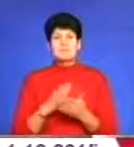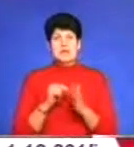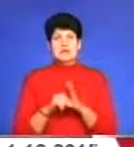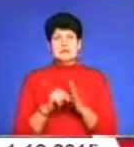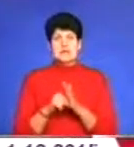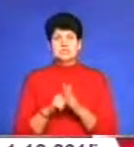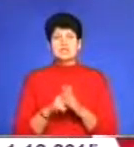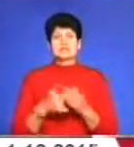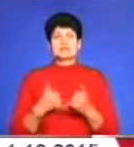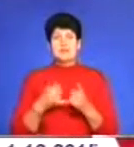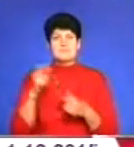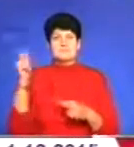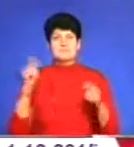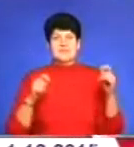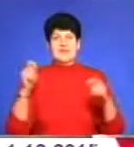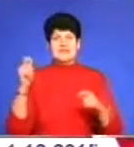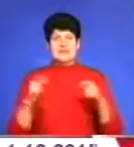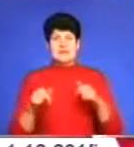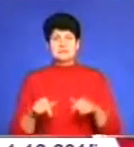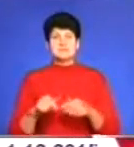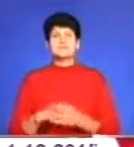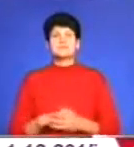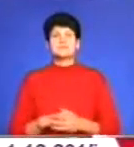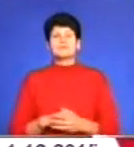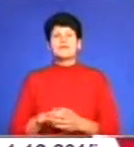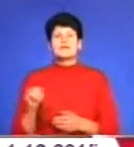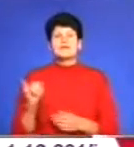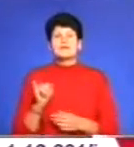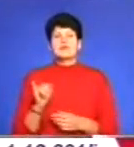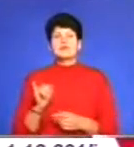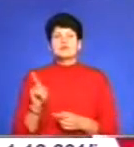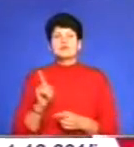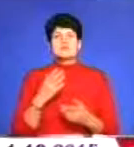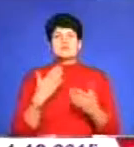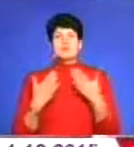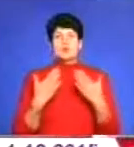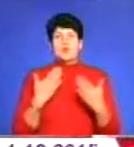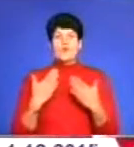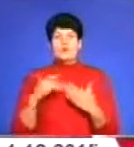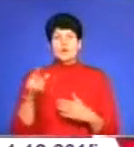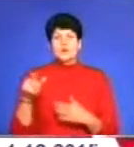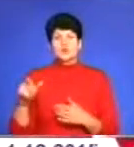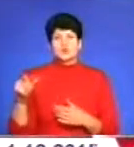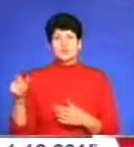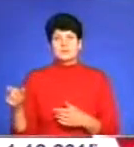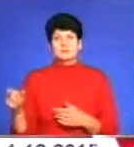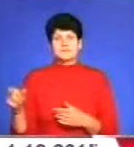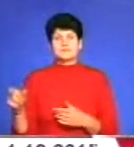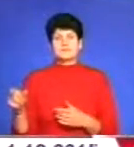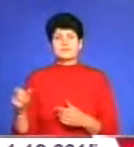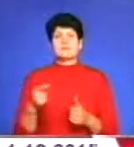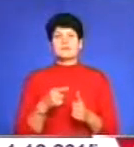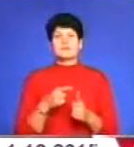для переселенців, і щоб спілкуватися з людьми